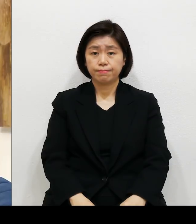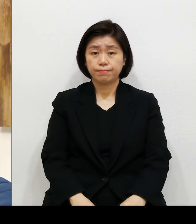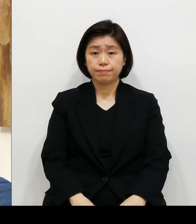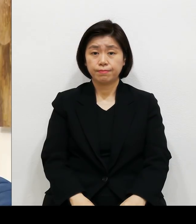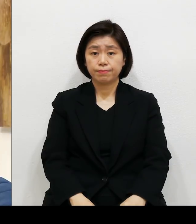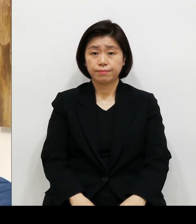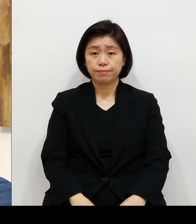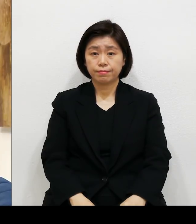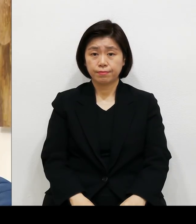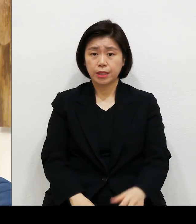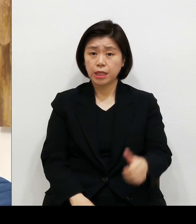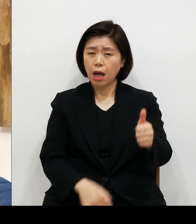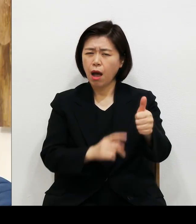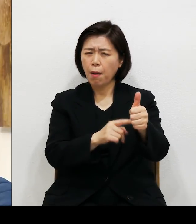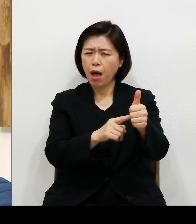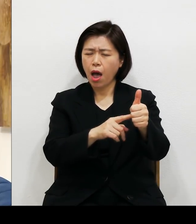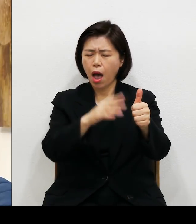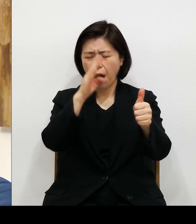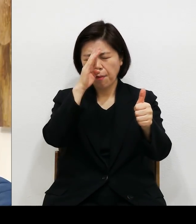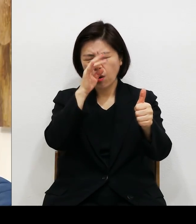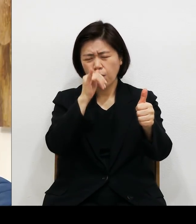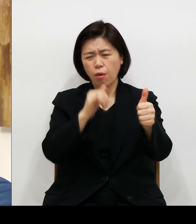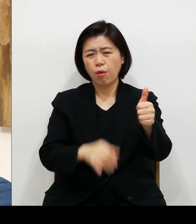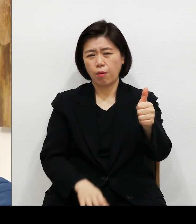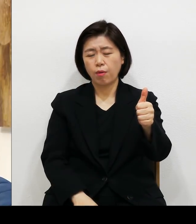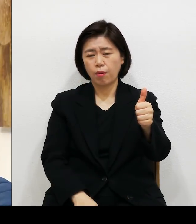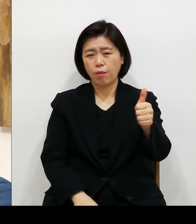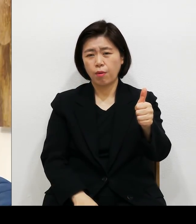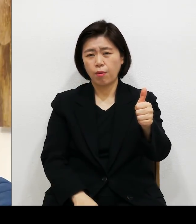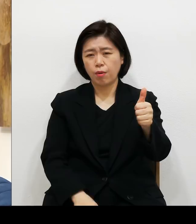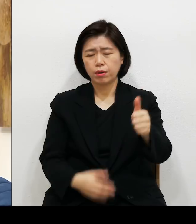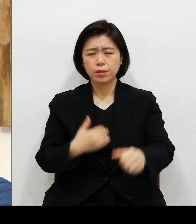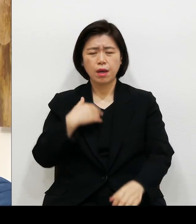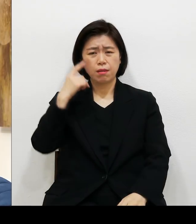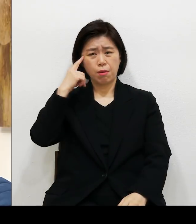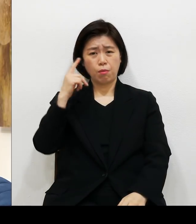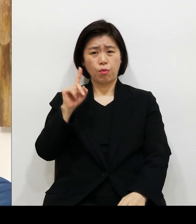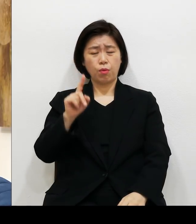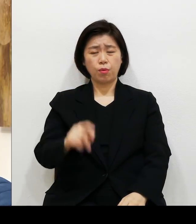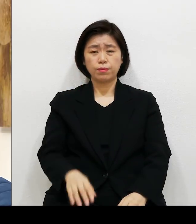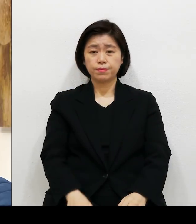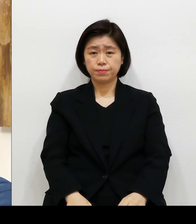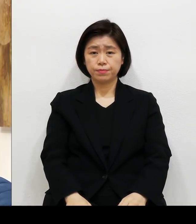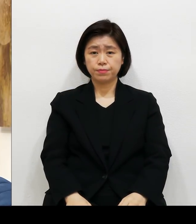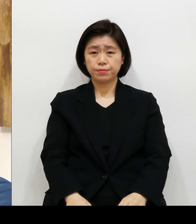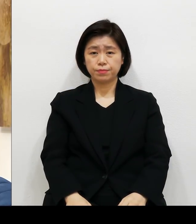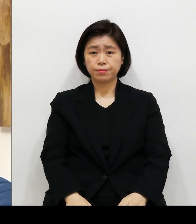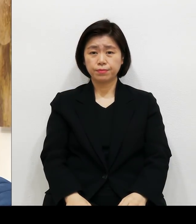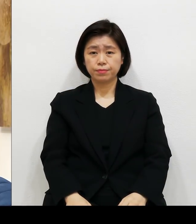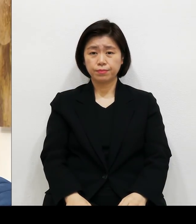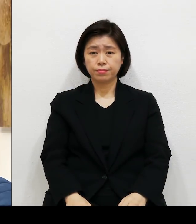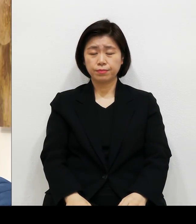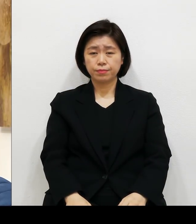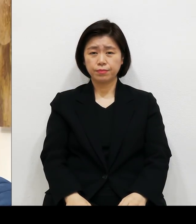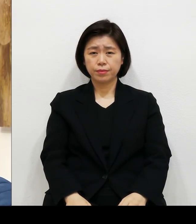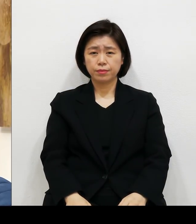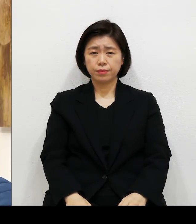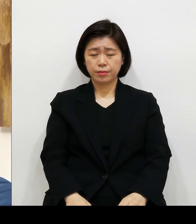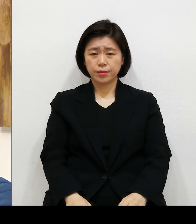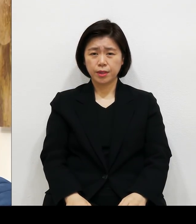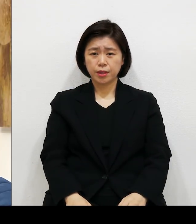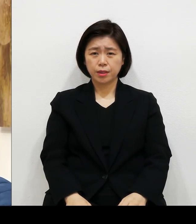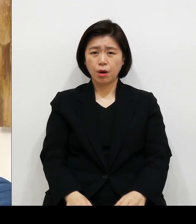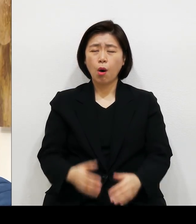그 20대 남성 지병이 있었대요. 그래서 근데 그 생각이 드는 거예요. 참 그 전부터 다 저한테 도와달라고 했던